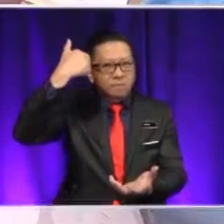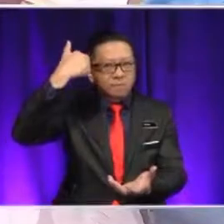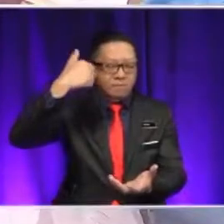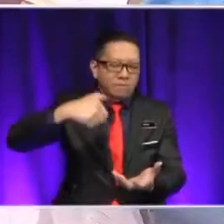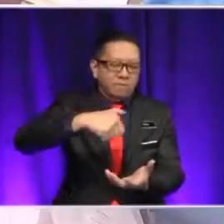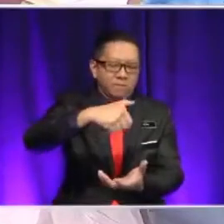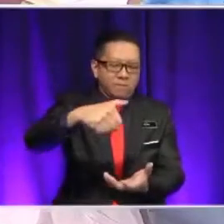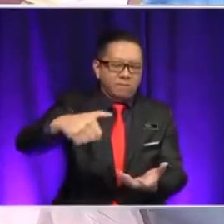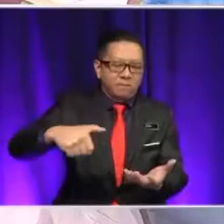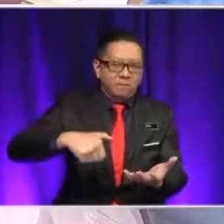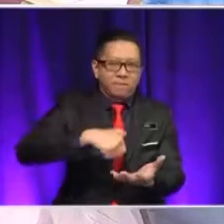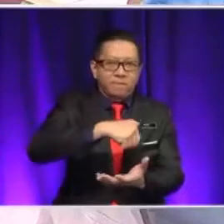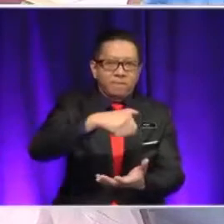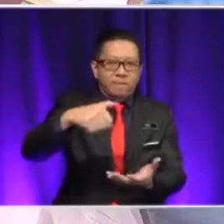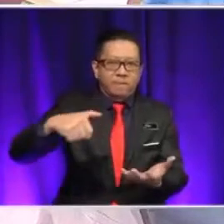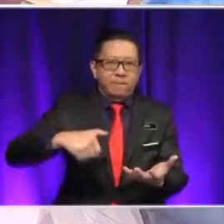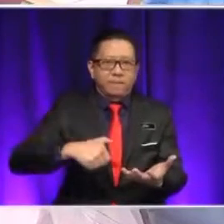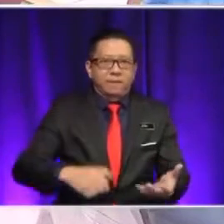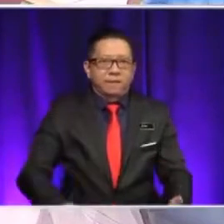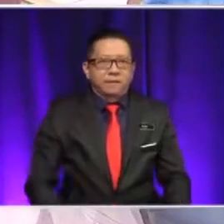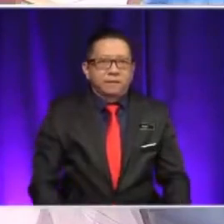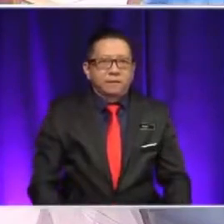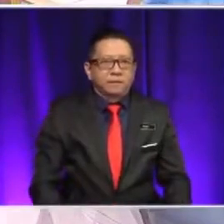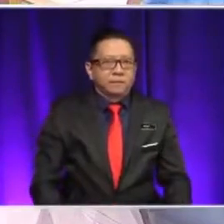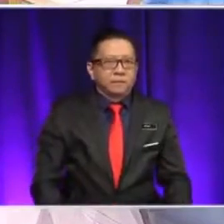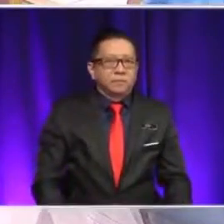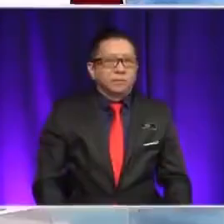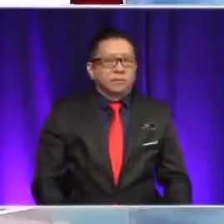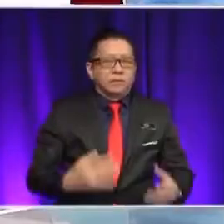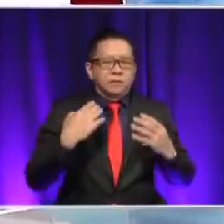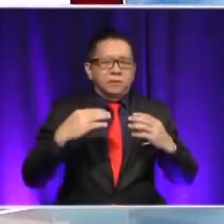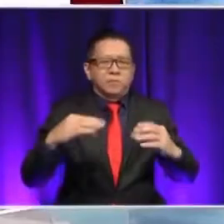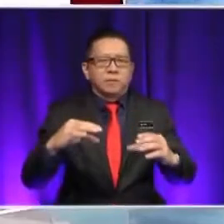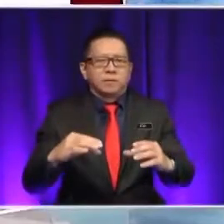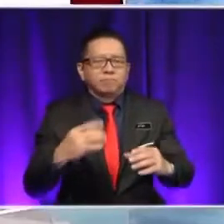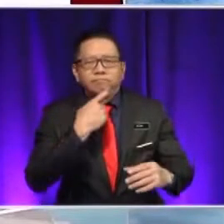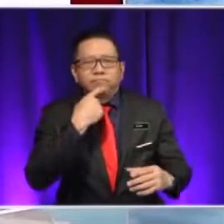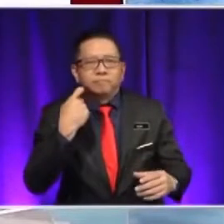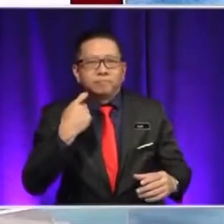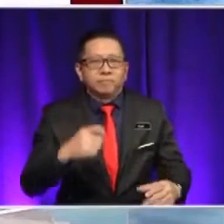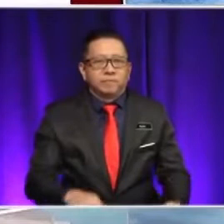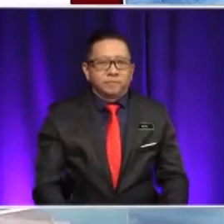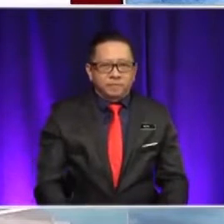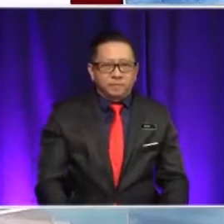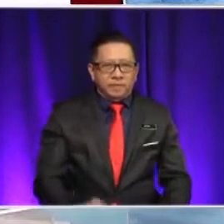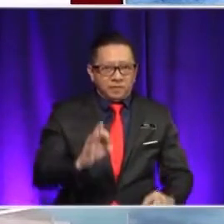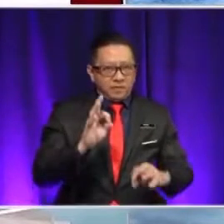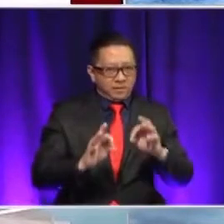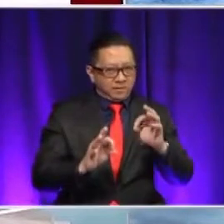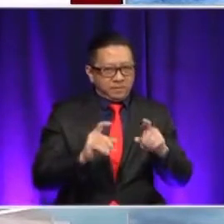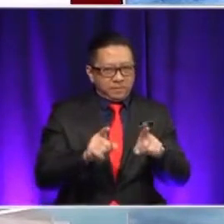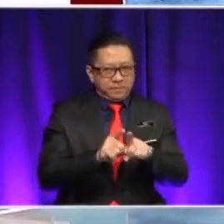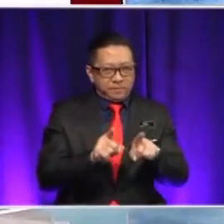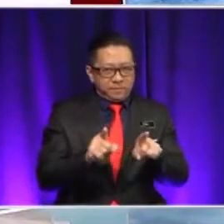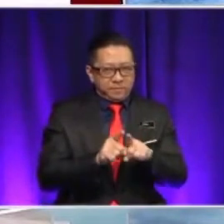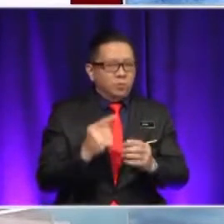chocobos rumah Habib hantu bolehlah Gunners tujuannya adalah tidak mempercepat proses pengeringan telah Oke kalau macet uh kita nak